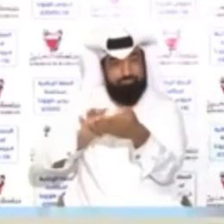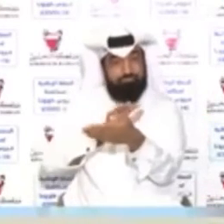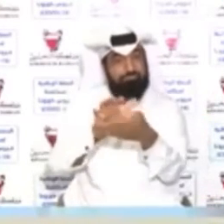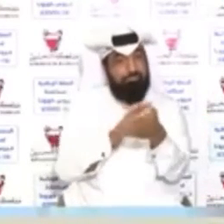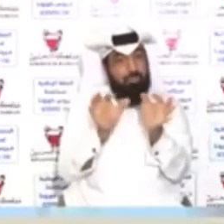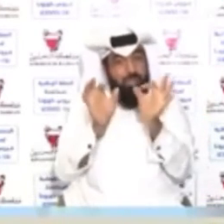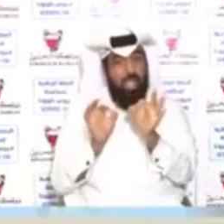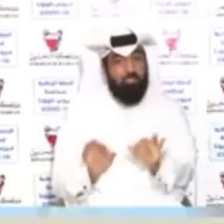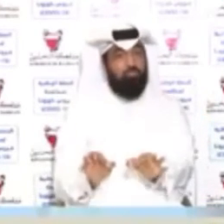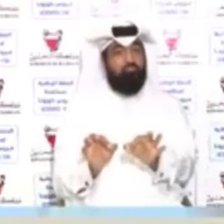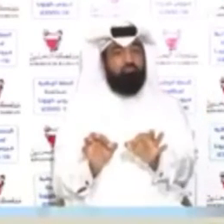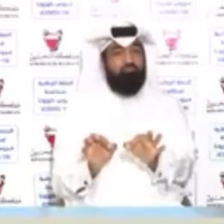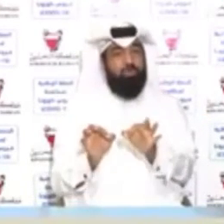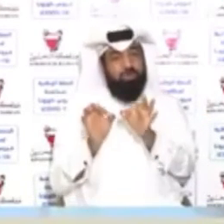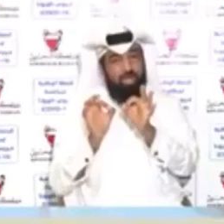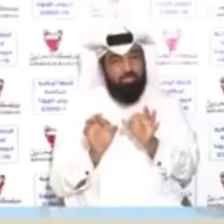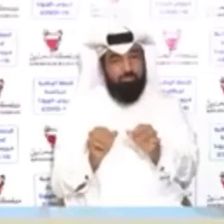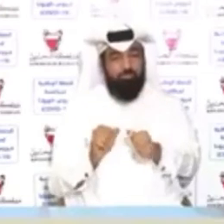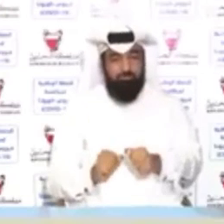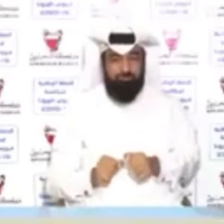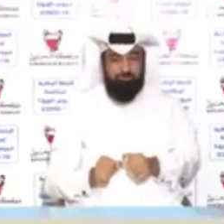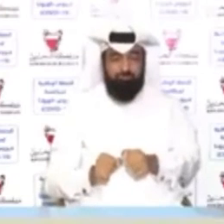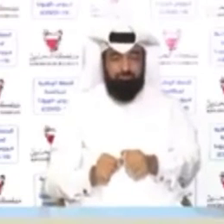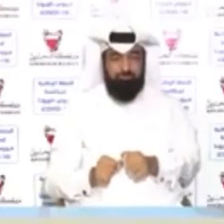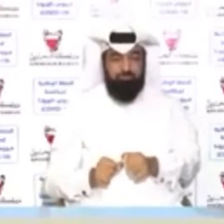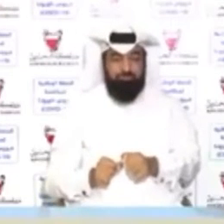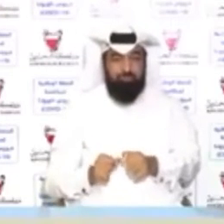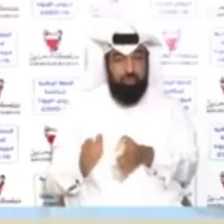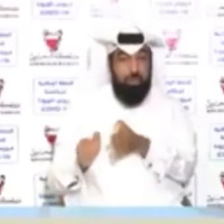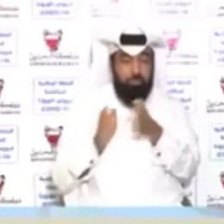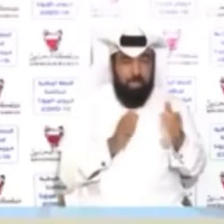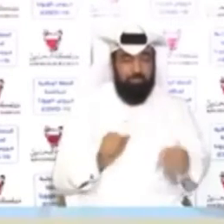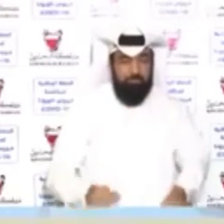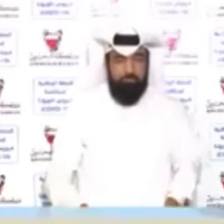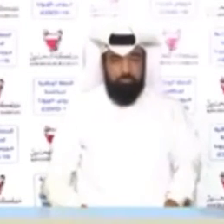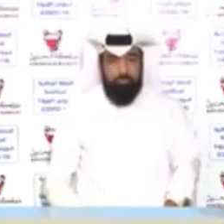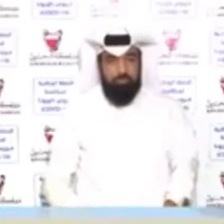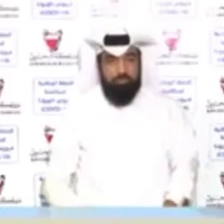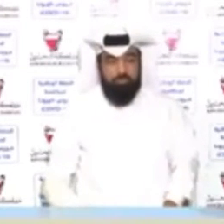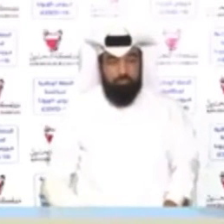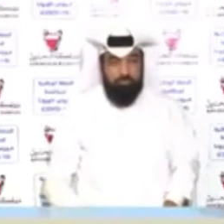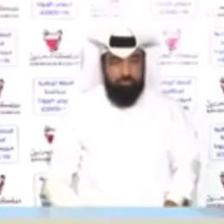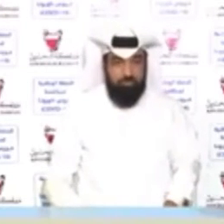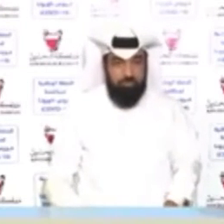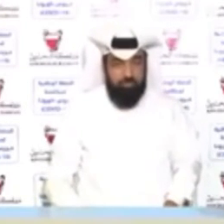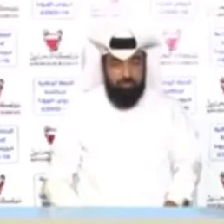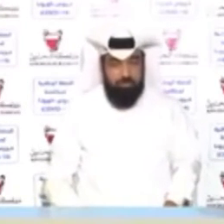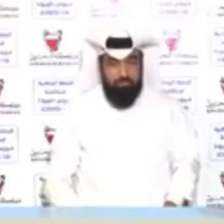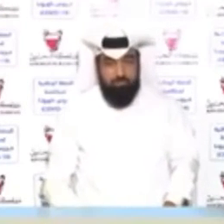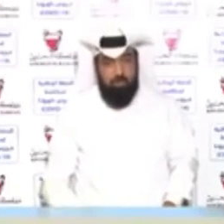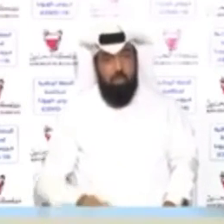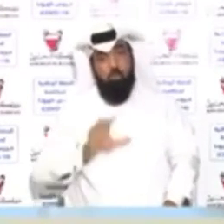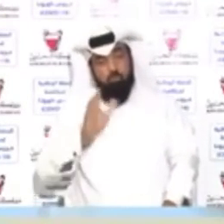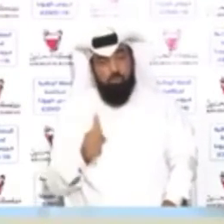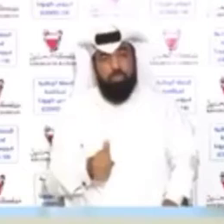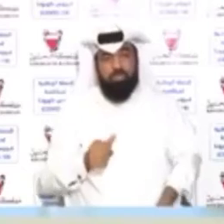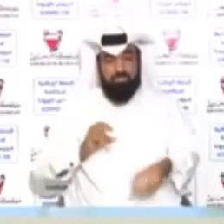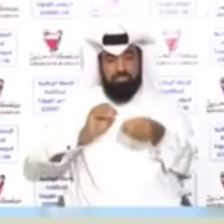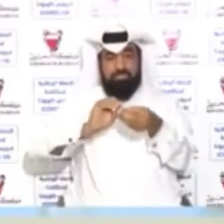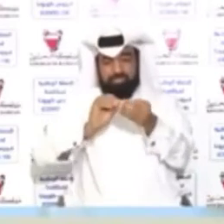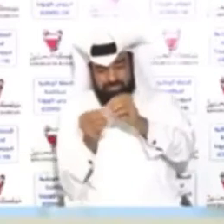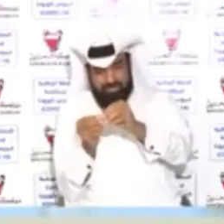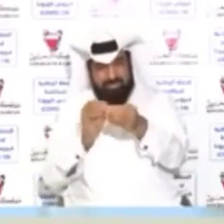نظرية ملامسة الأسطح، لتكون بعد وضع المعقمات أو التنظيفات على الأسطح تخليها